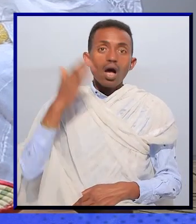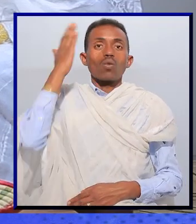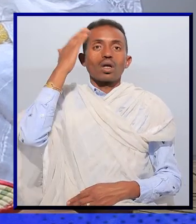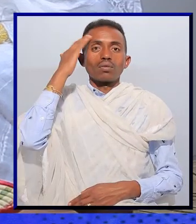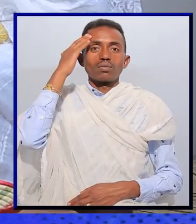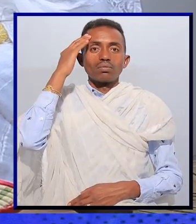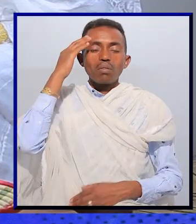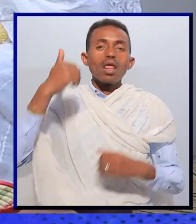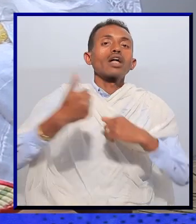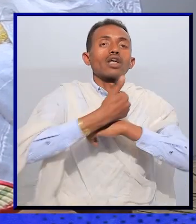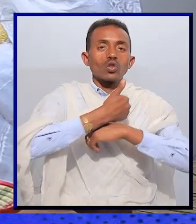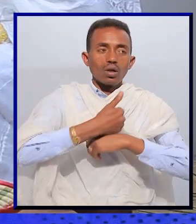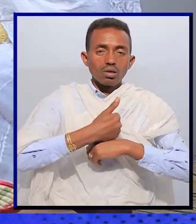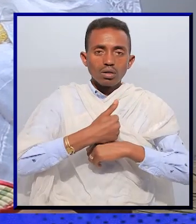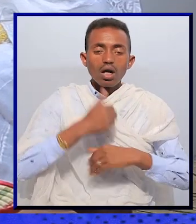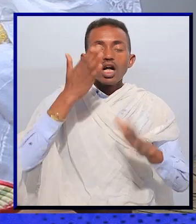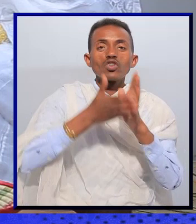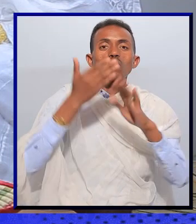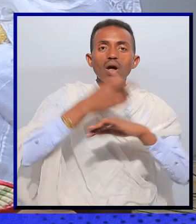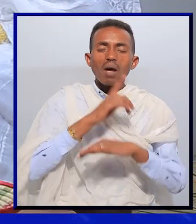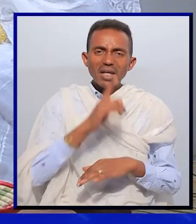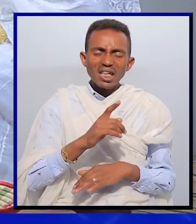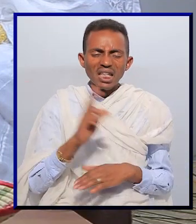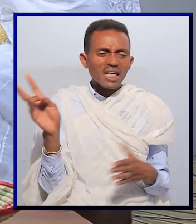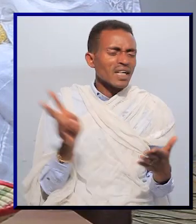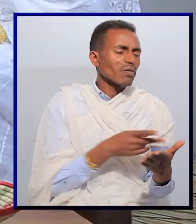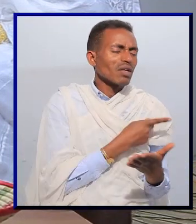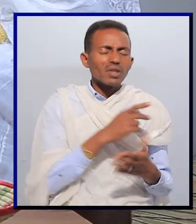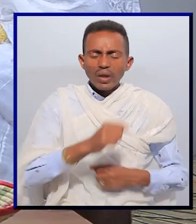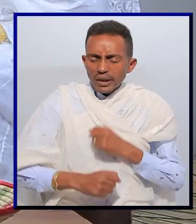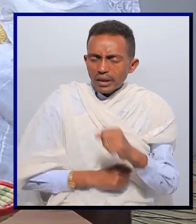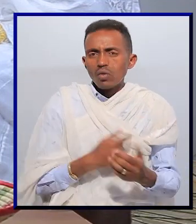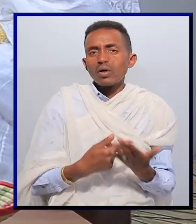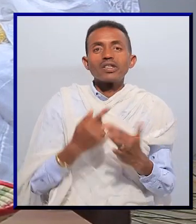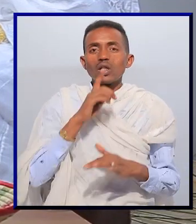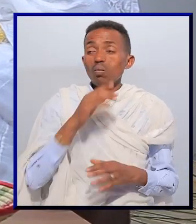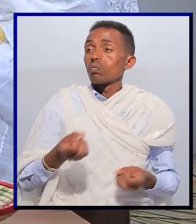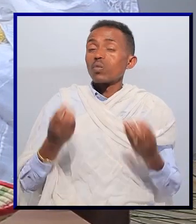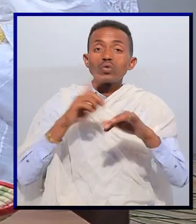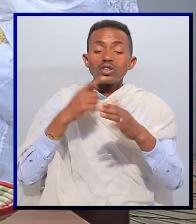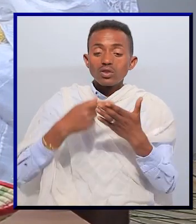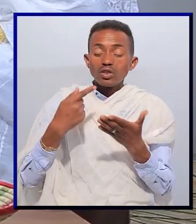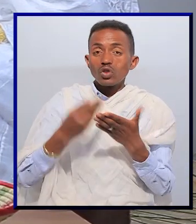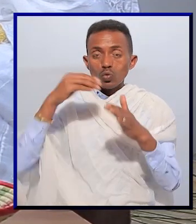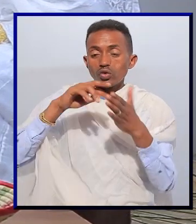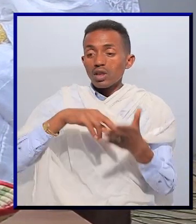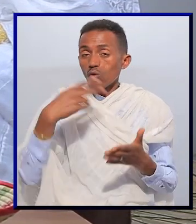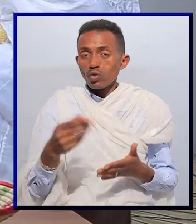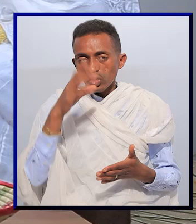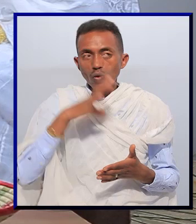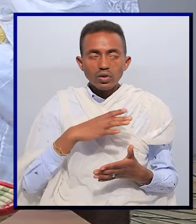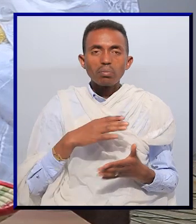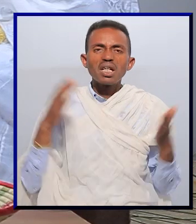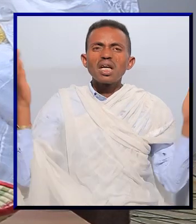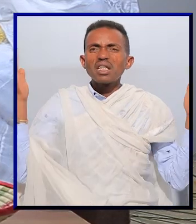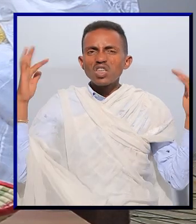ከፈጸሙት በኋላም ይቅበዘበዛሉ። ለዛ ነው እንግዲህ ብዙ ጊዜ እዚህ ውስጥ የወደቁ ሰዎች መጨረሻ ላይ በቀቢጸ ተስፋ ይሆኑና ያው